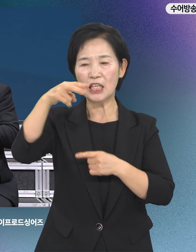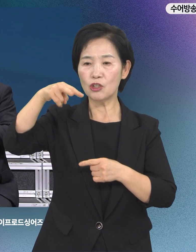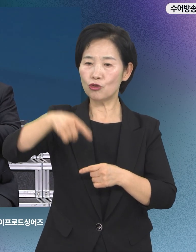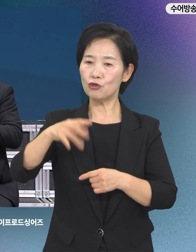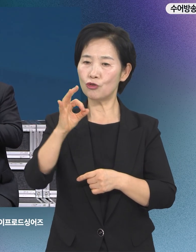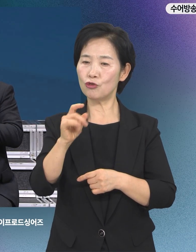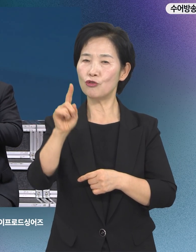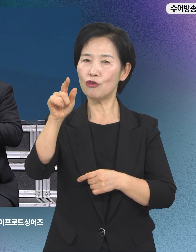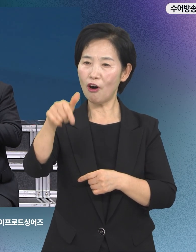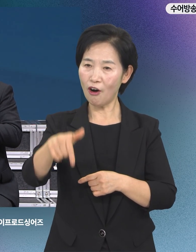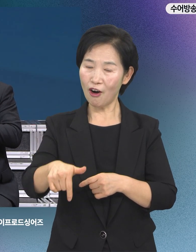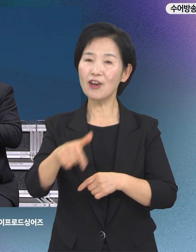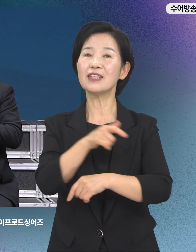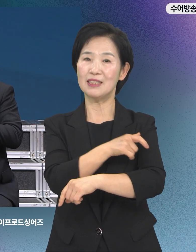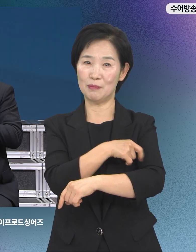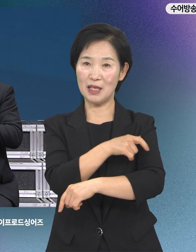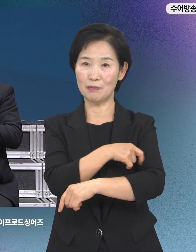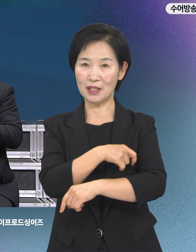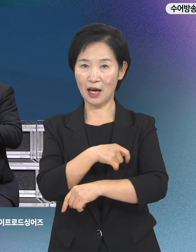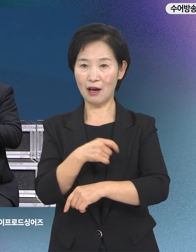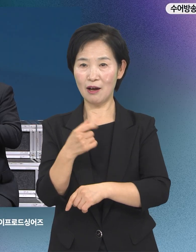집사입니다.